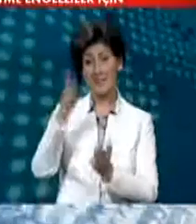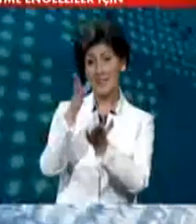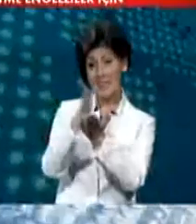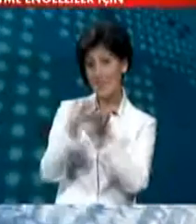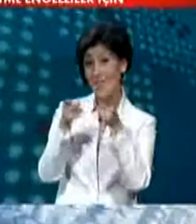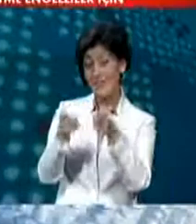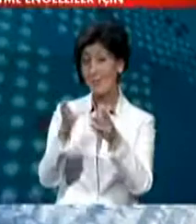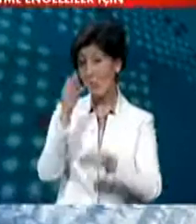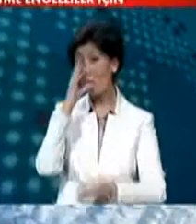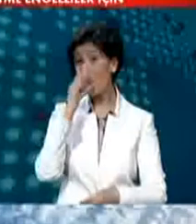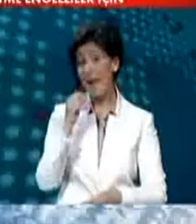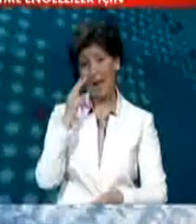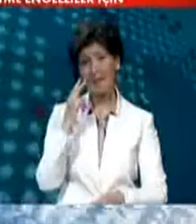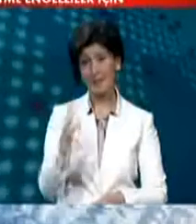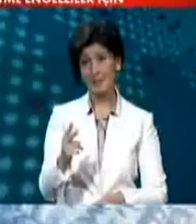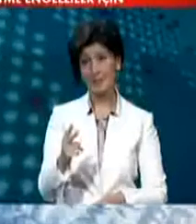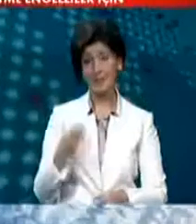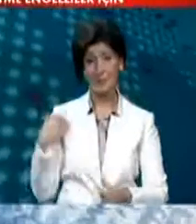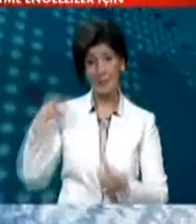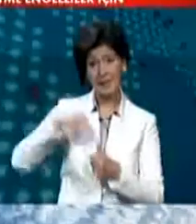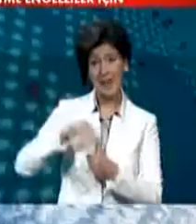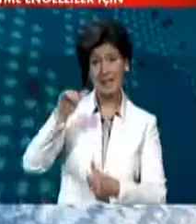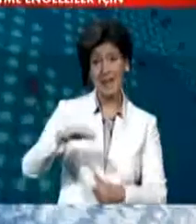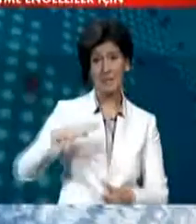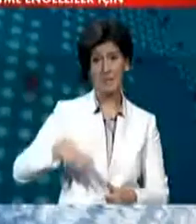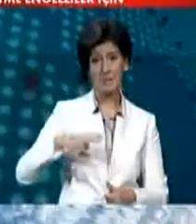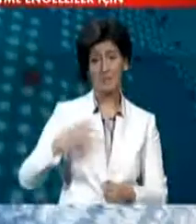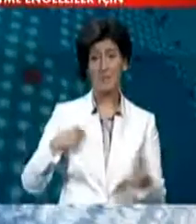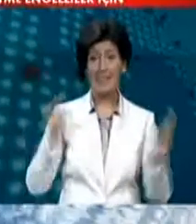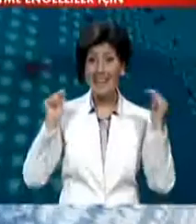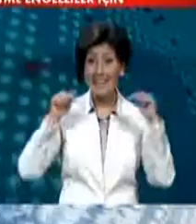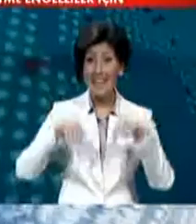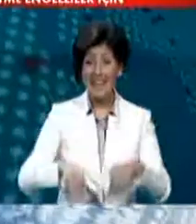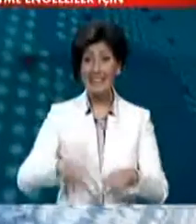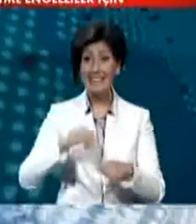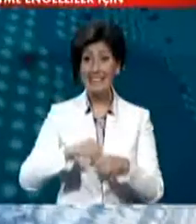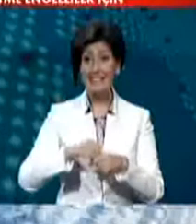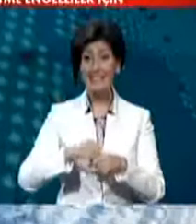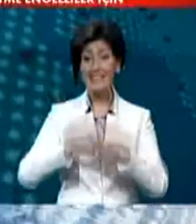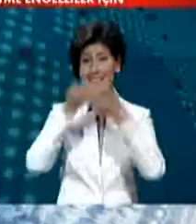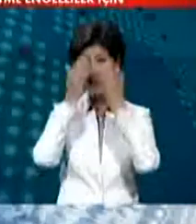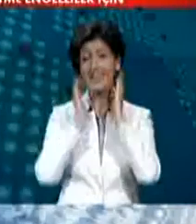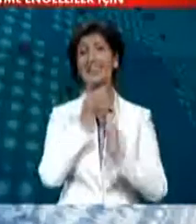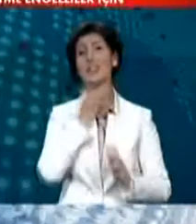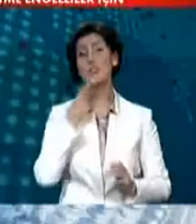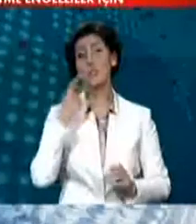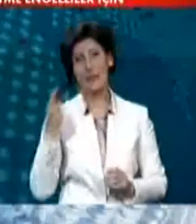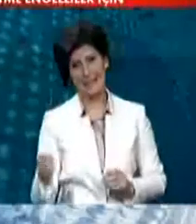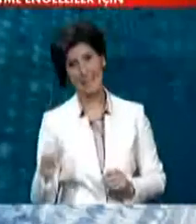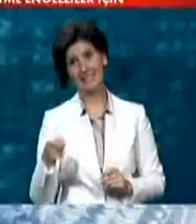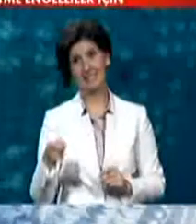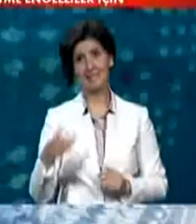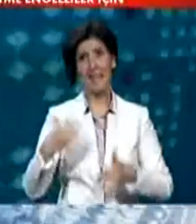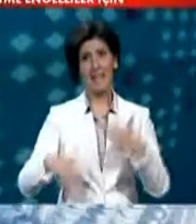Şehitliği çok beğendim. Bir daha gelmek istiyorum. Buraya getirdiğine dair şükür ederim. Engelliler zor